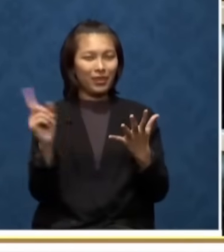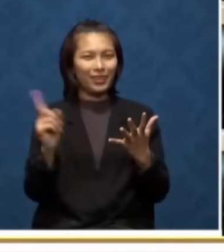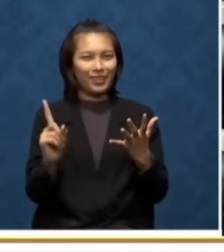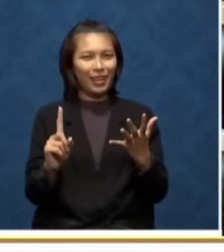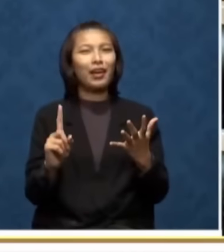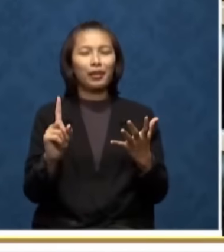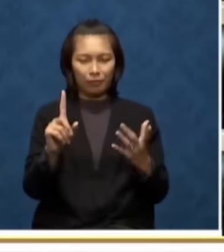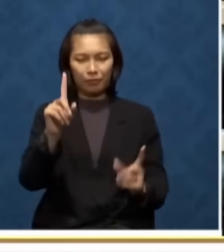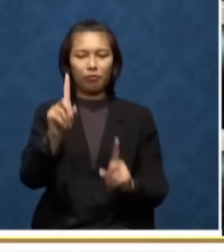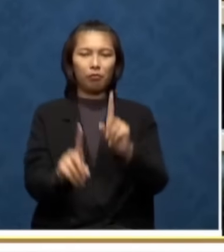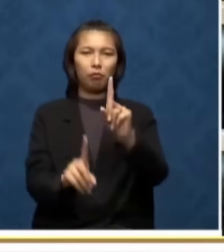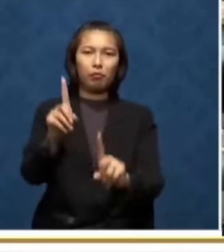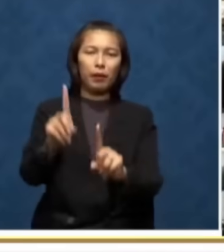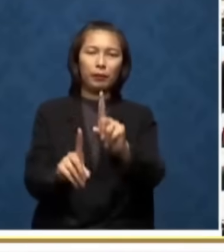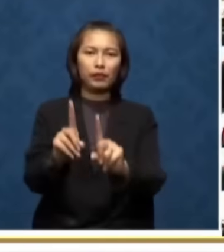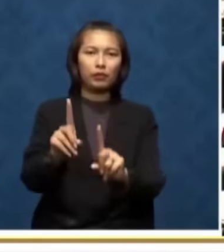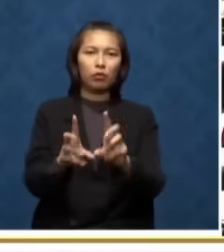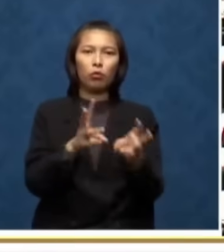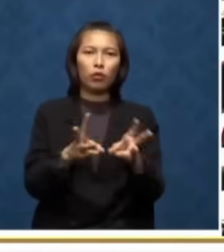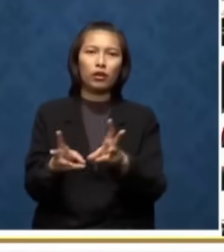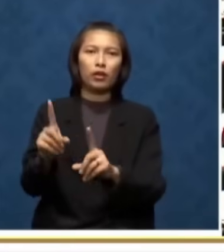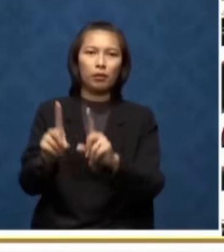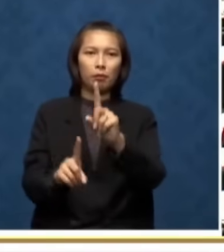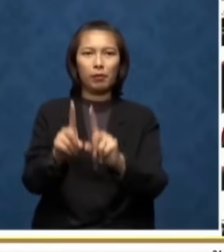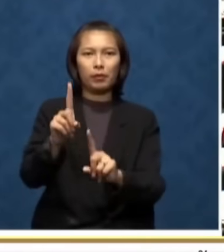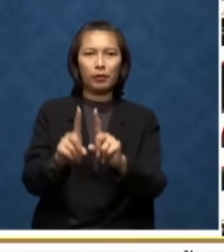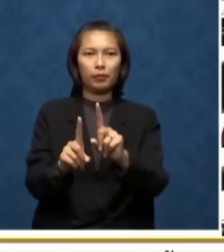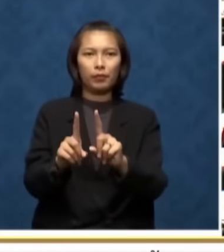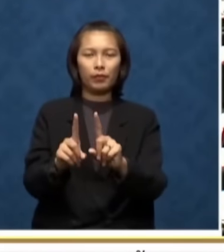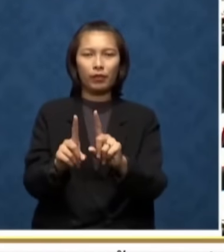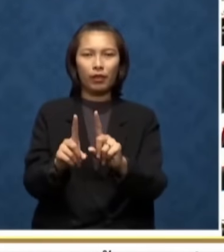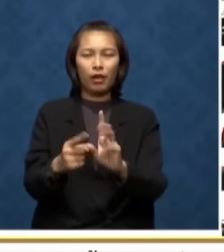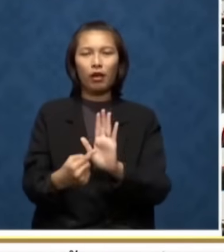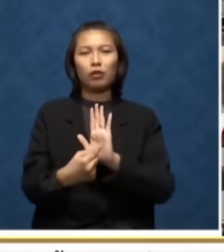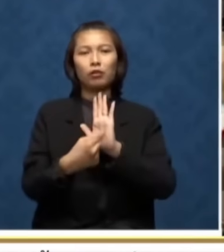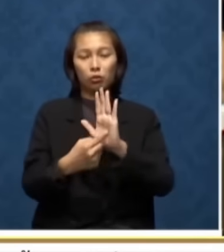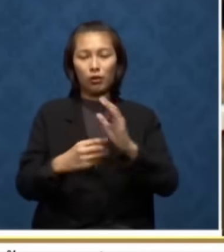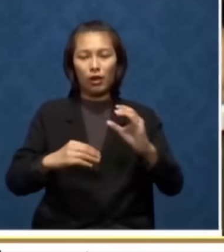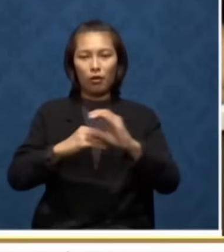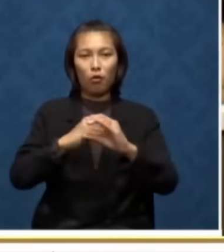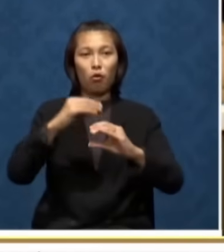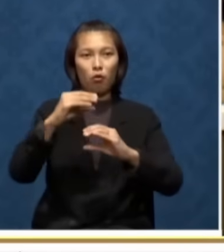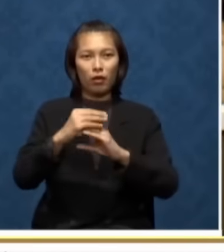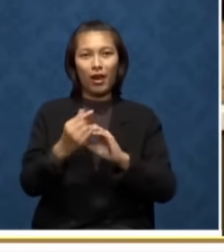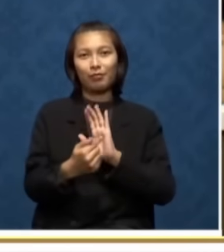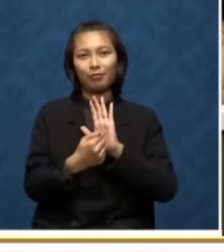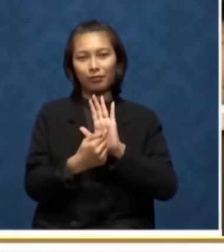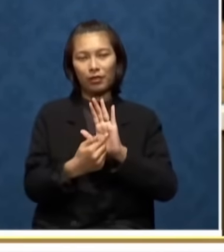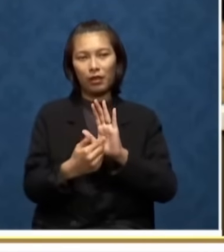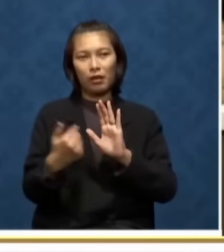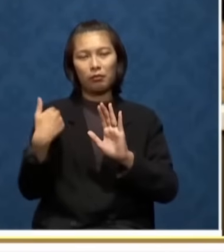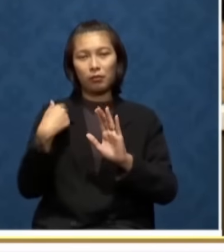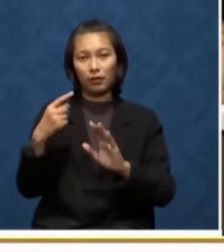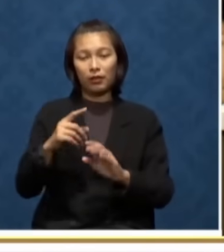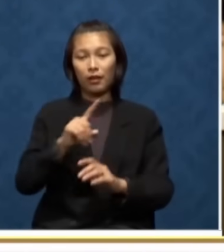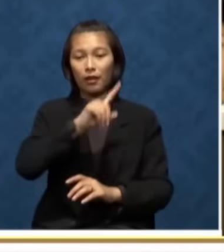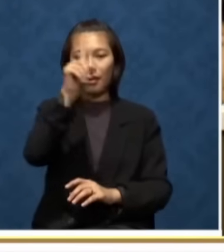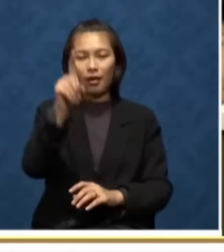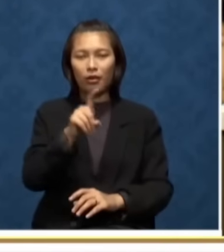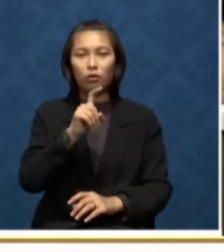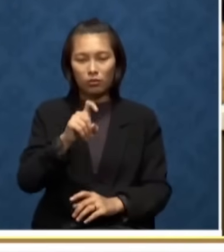วัดประสิทธิภาพนะคะดิฉันจะลองยกตัวอย่างโครงการและขออนุญาตตั้งคำถามไปด้วย